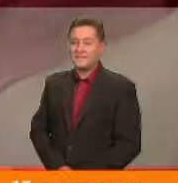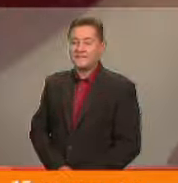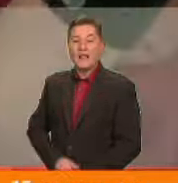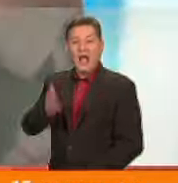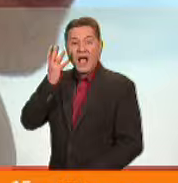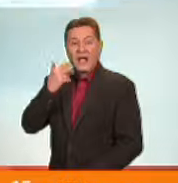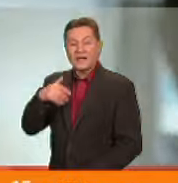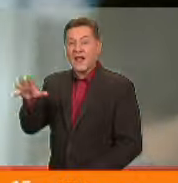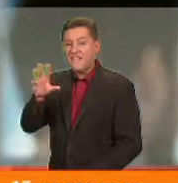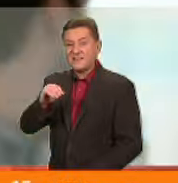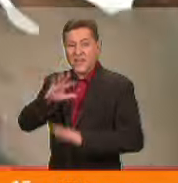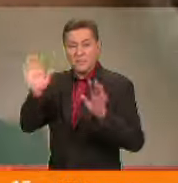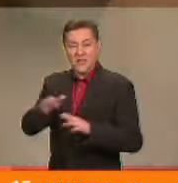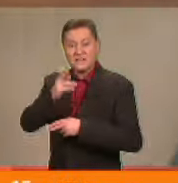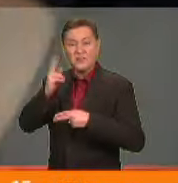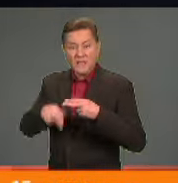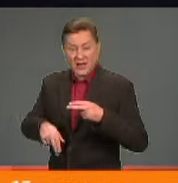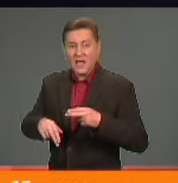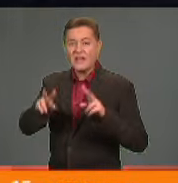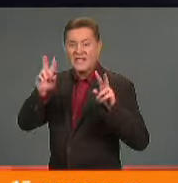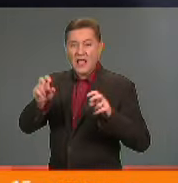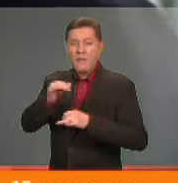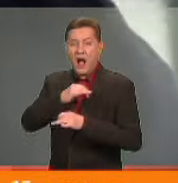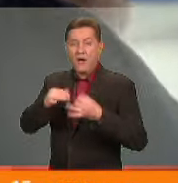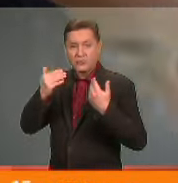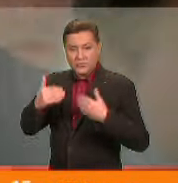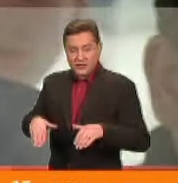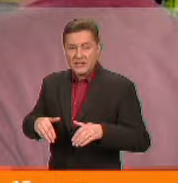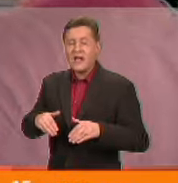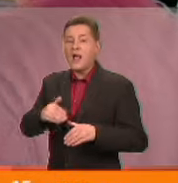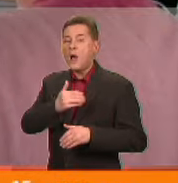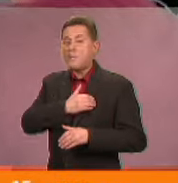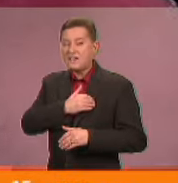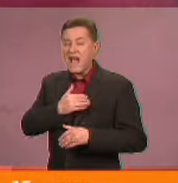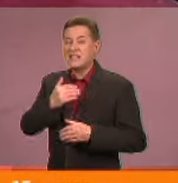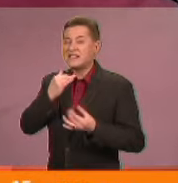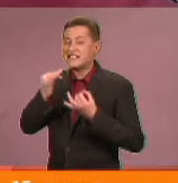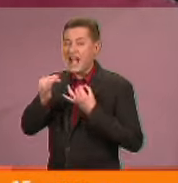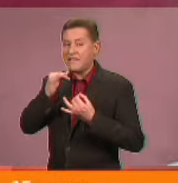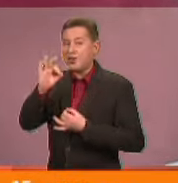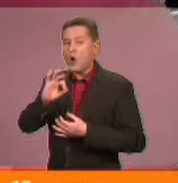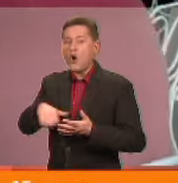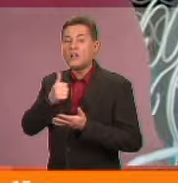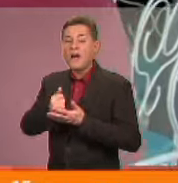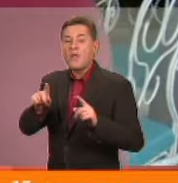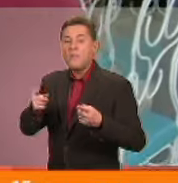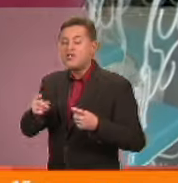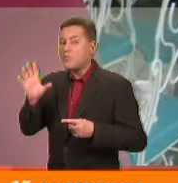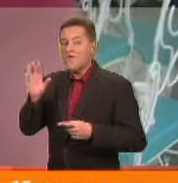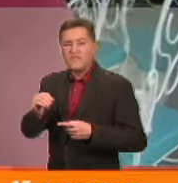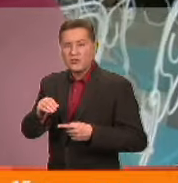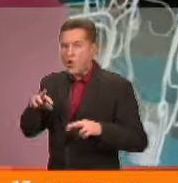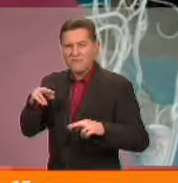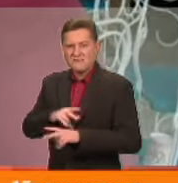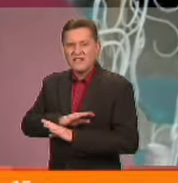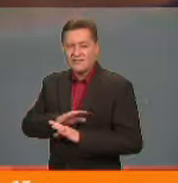Когда все душевные песни перепеты, всеобщие темы обсуждены, Забара пытается заговорить о главном. О том, почему все не так, хотя